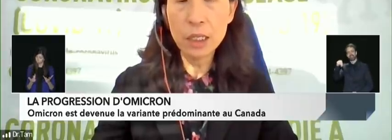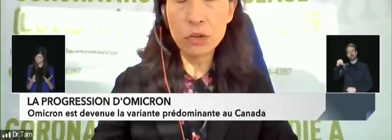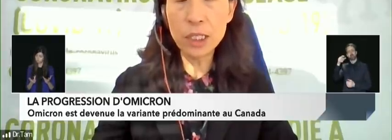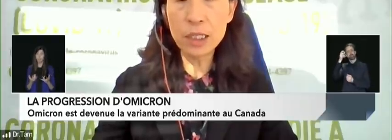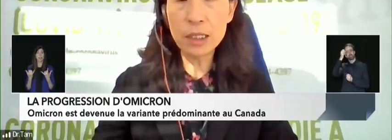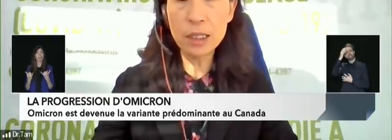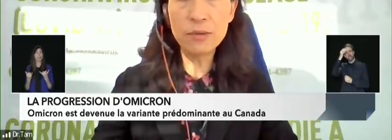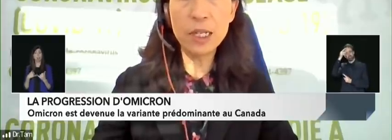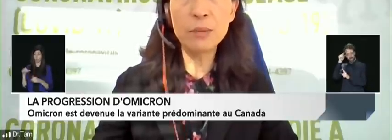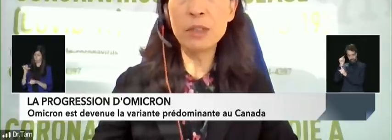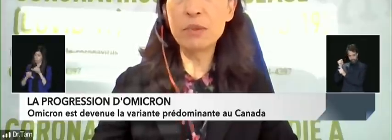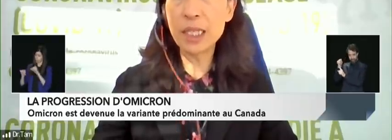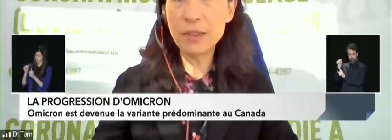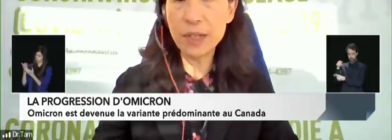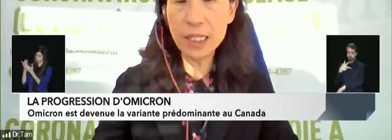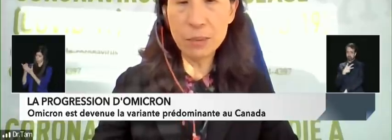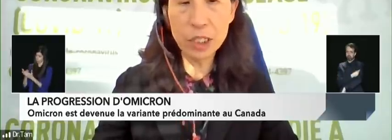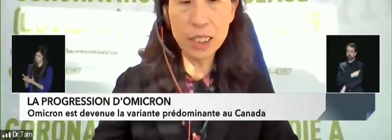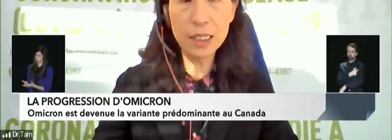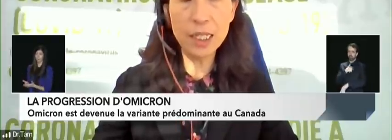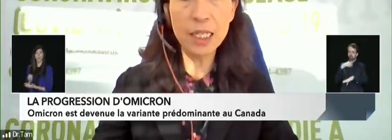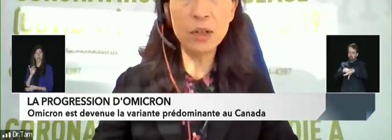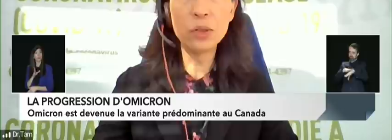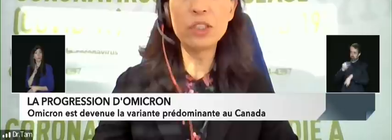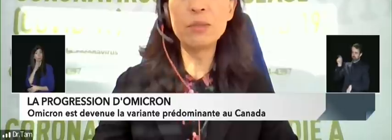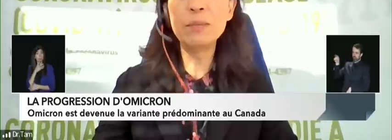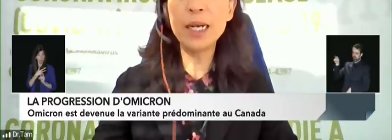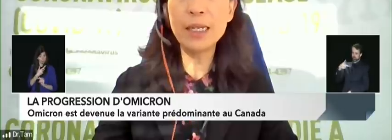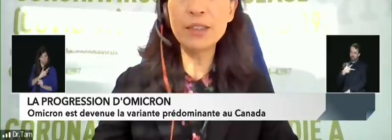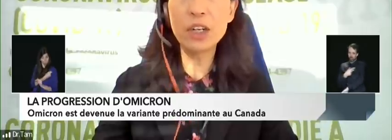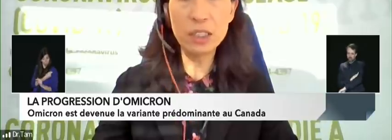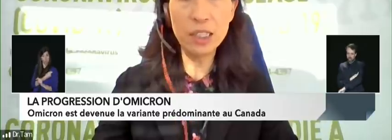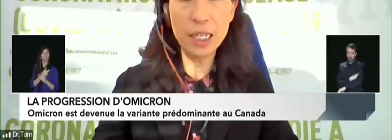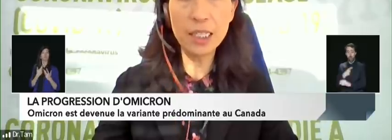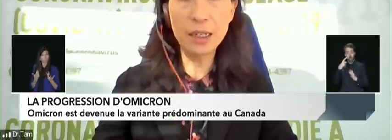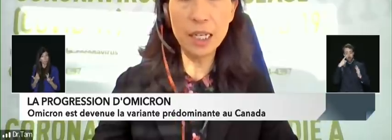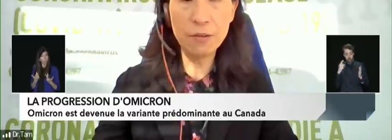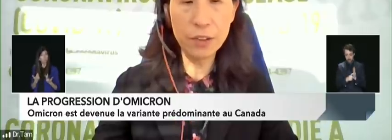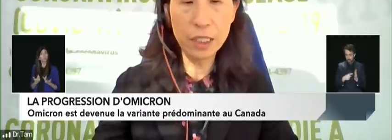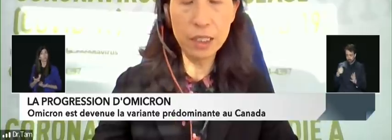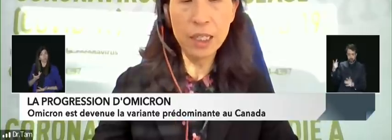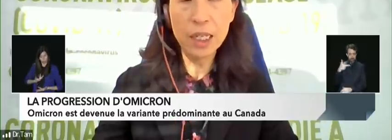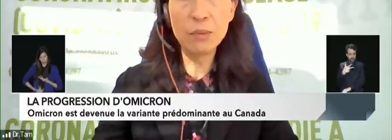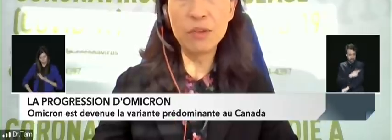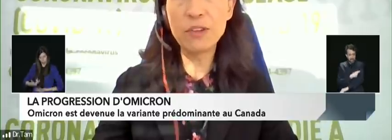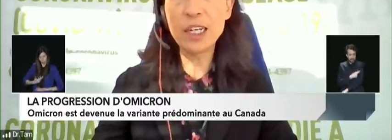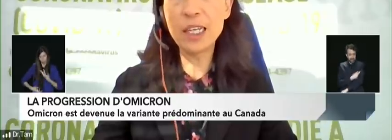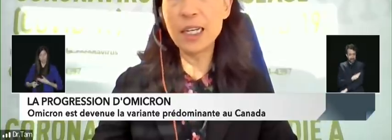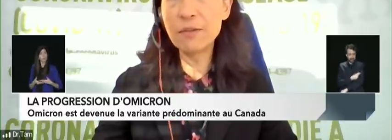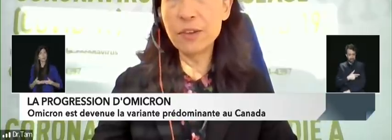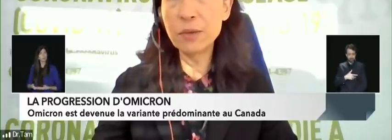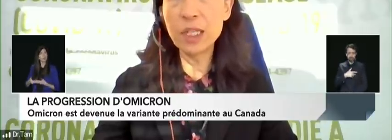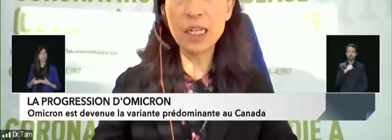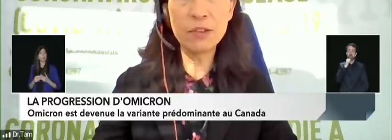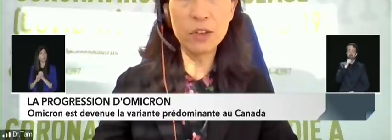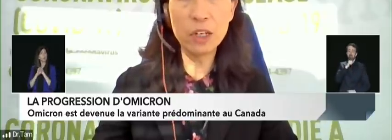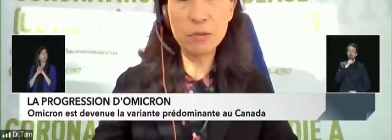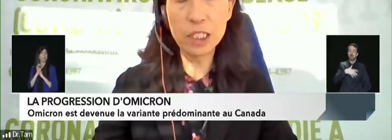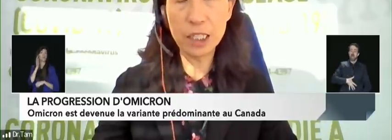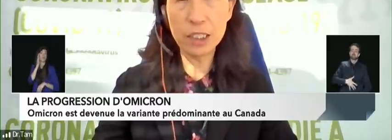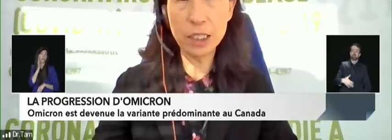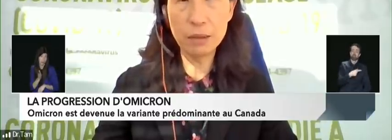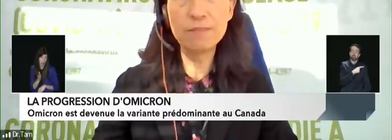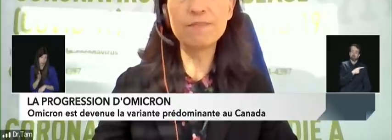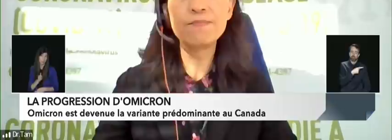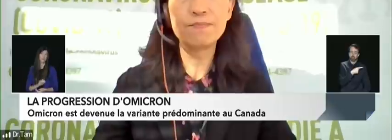triggers the development of protective antibodies that can also be passed on to that young infant and provide that infant with a level